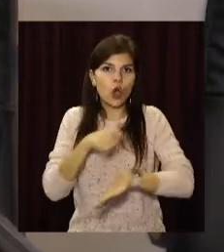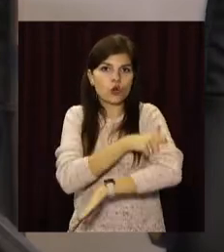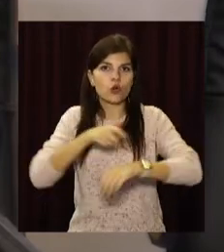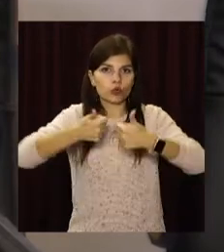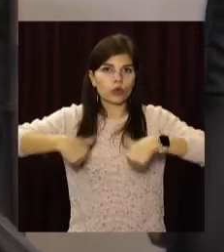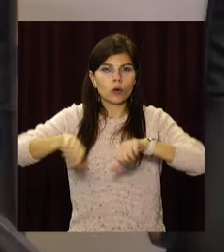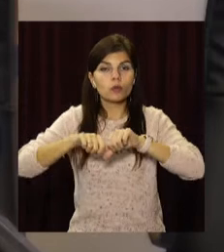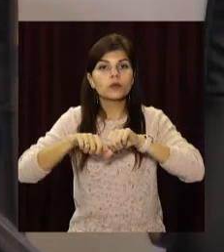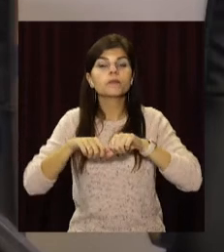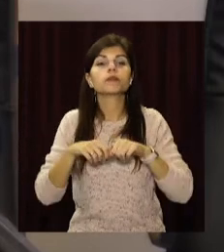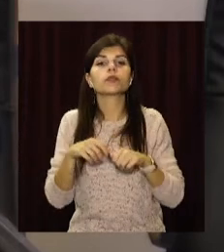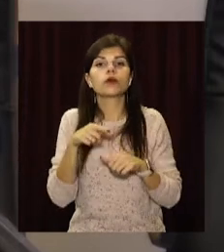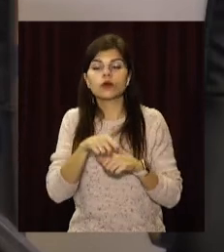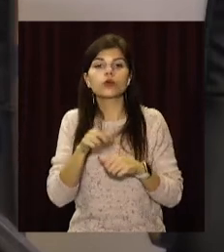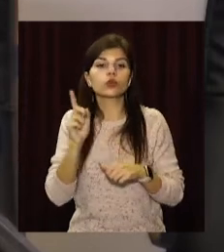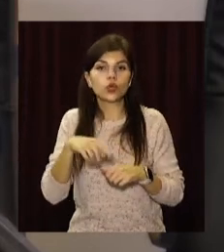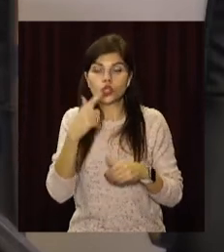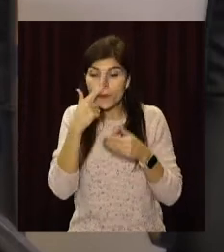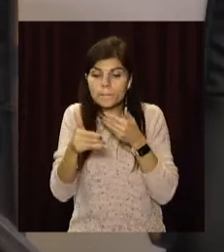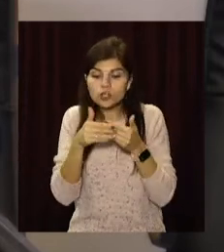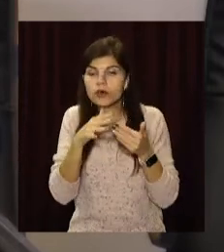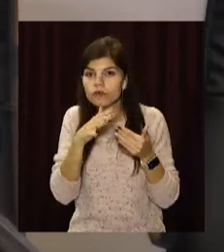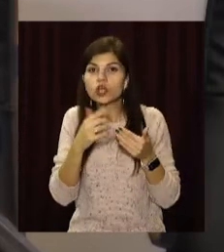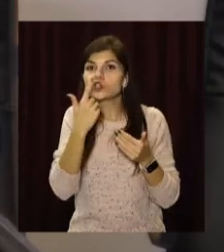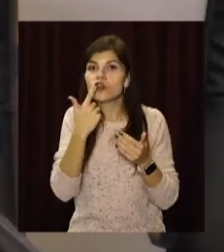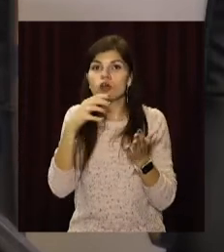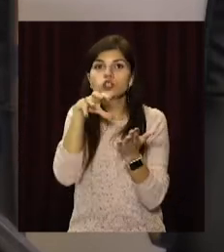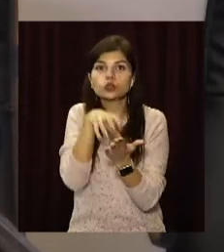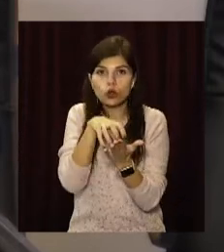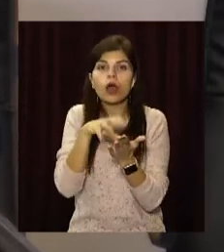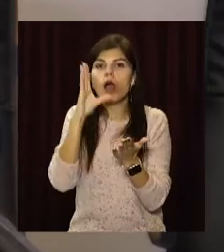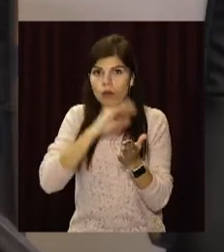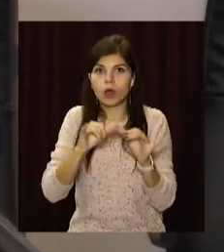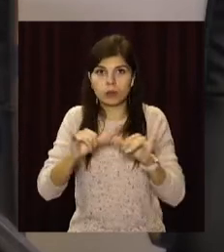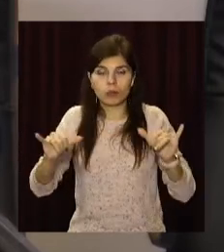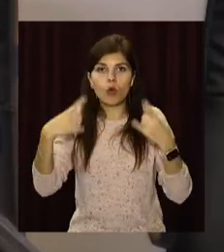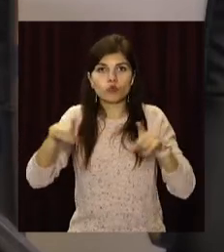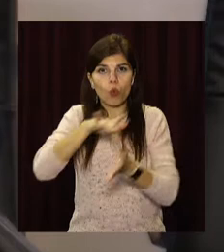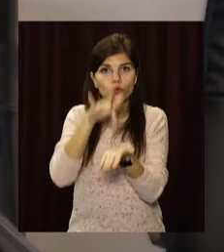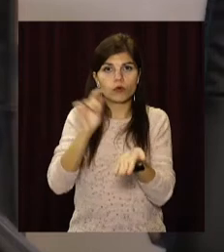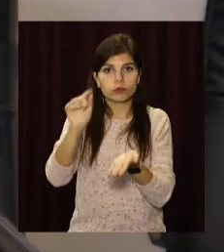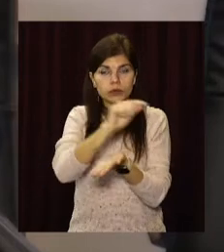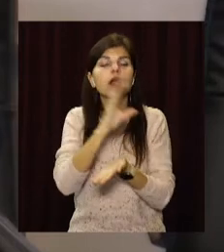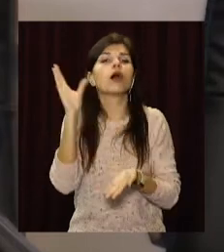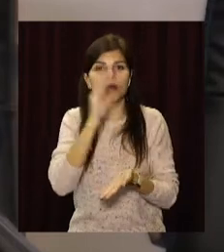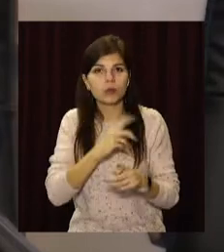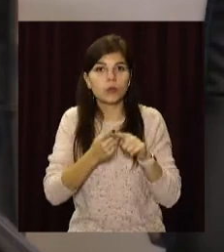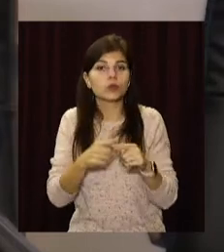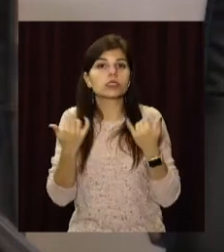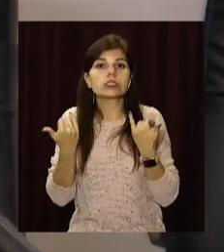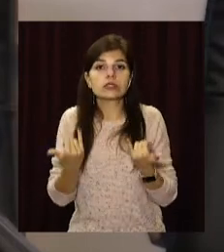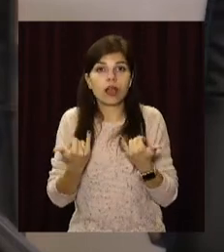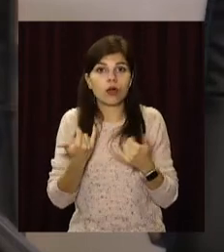ТЕБ та НС. Не виключено, що найближчим часом червоний рівень може встановити також в інших областях, тому саме зараз